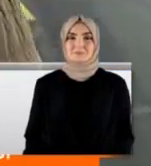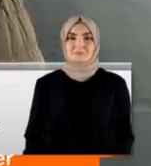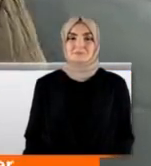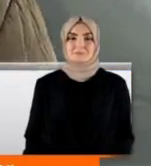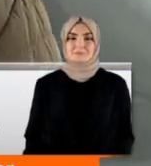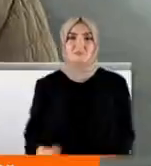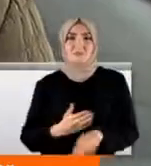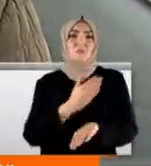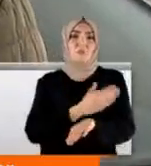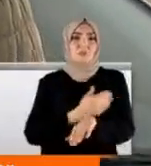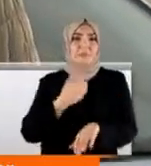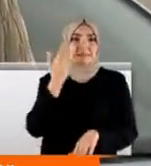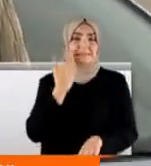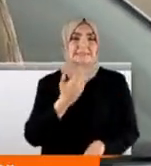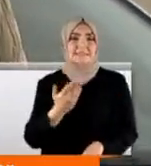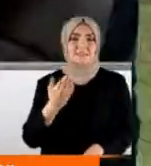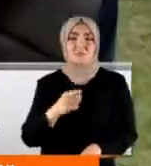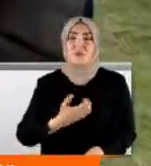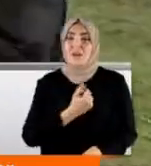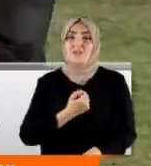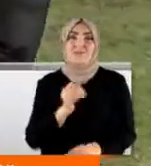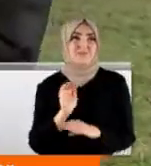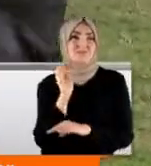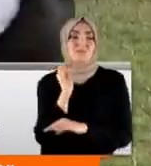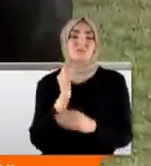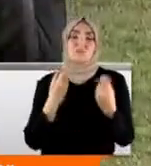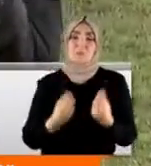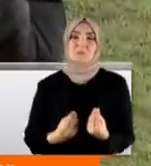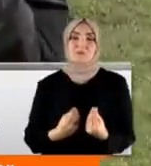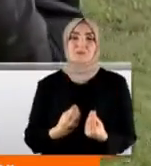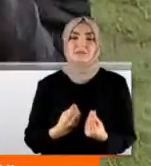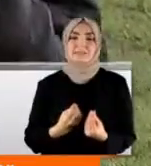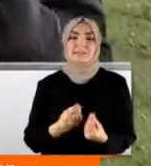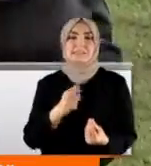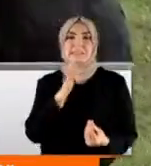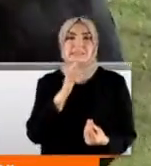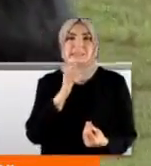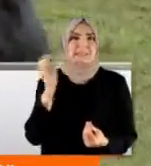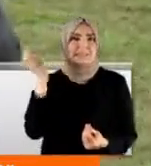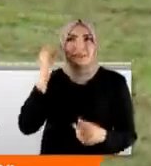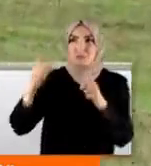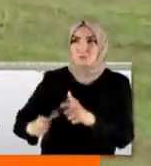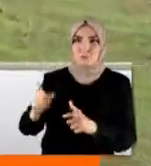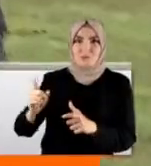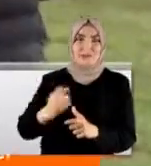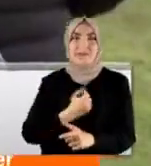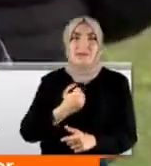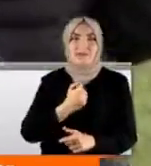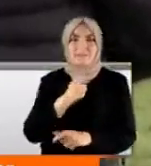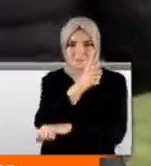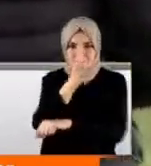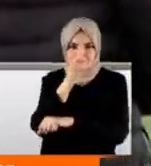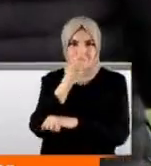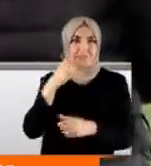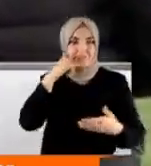Daha önce de izlemiştim. Ya bu heyecanı yaşamak çok güzel. Sesleri buradan, heyecanı telefondan takip ediyoruz. Evet, bayrak oldu. Yani